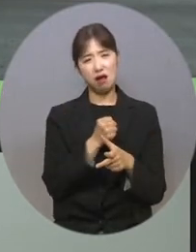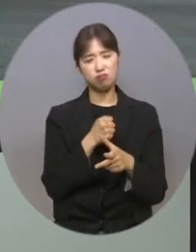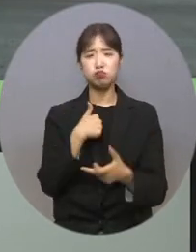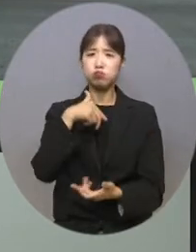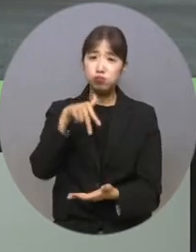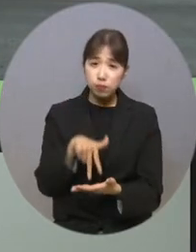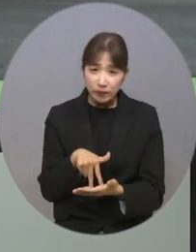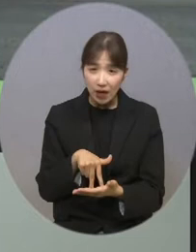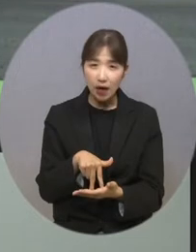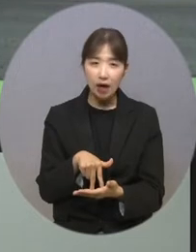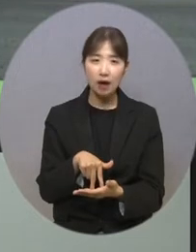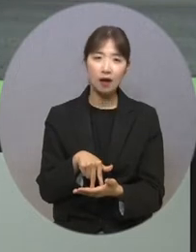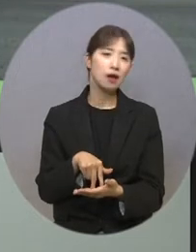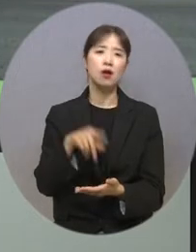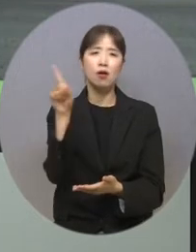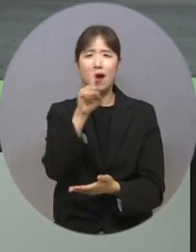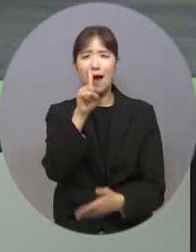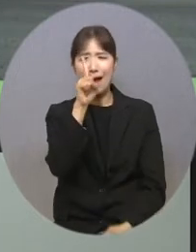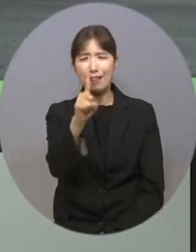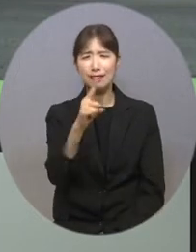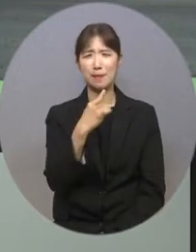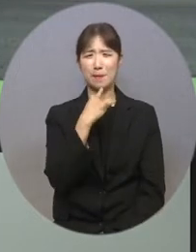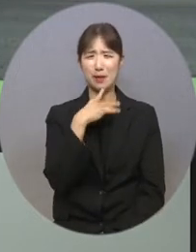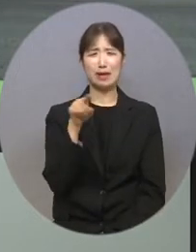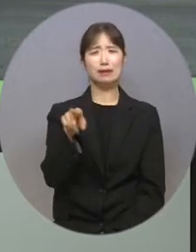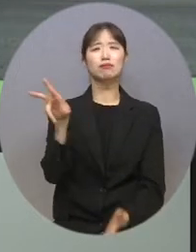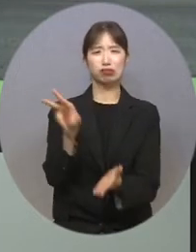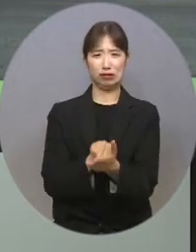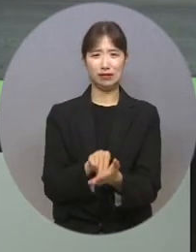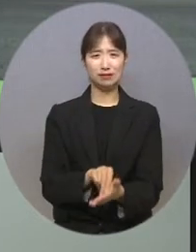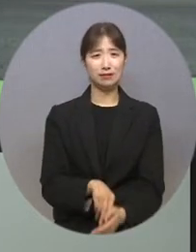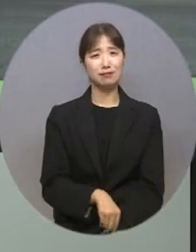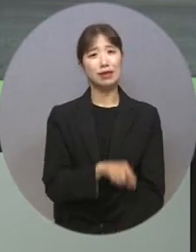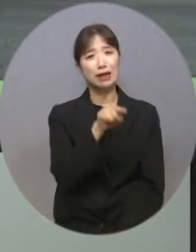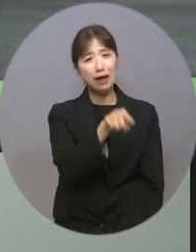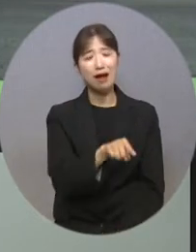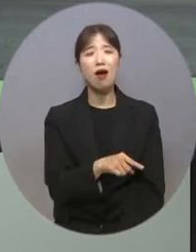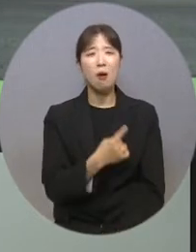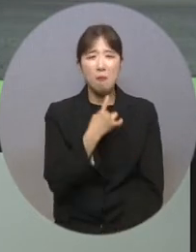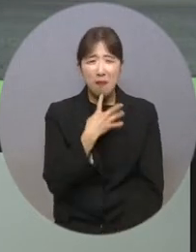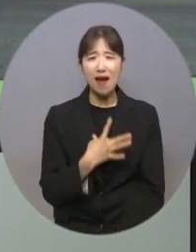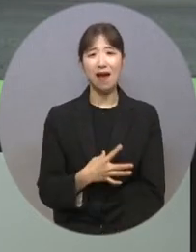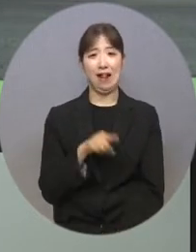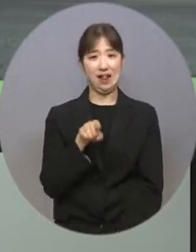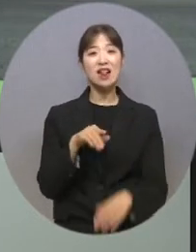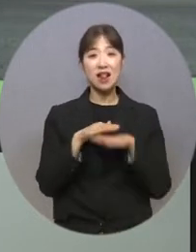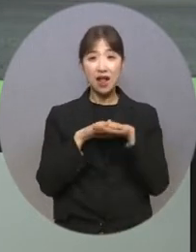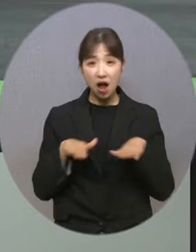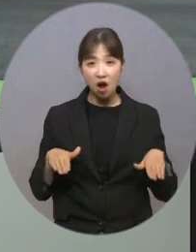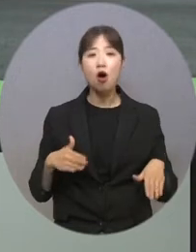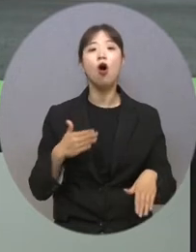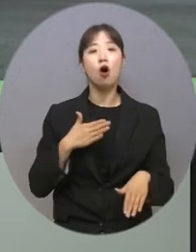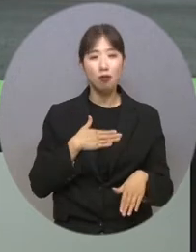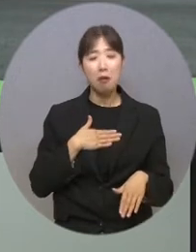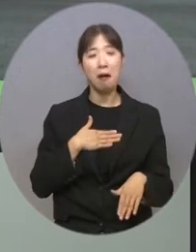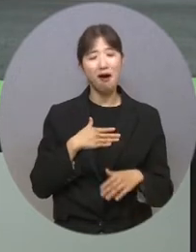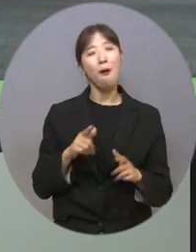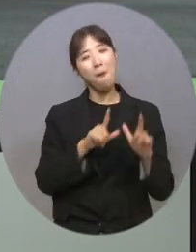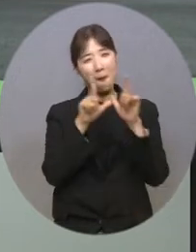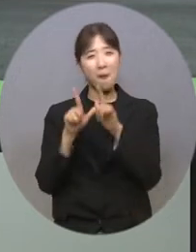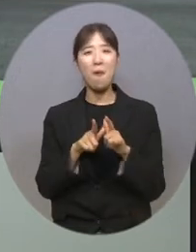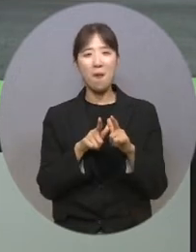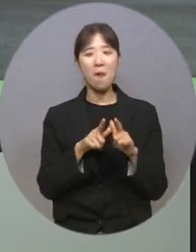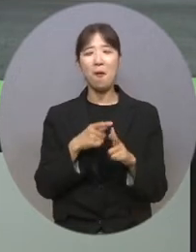보면 요 어떤 하나만 문제가 있고 어떤 1과 하나만 해결이 되면 내 일상이 영향을 받지